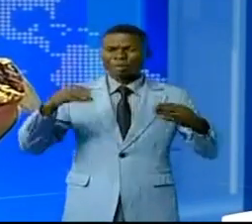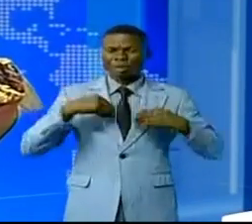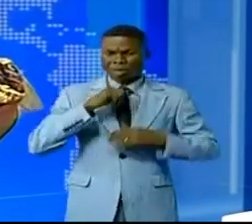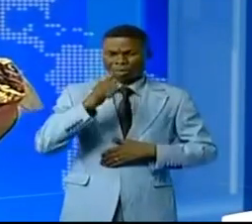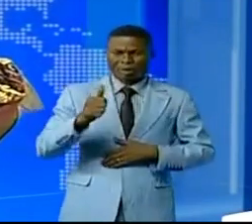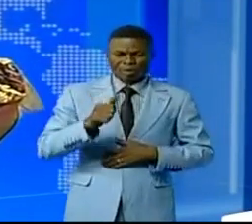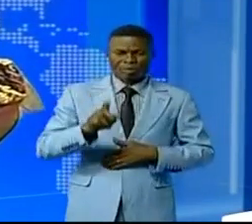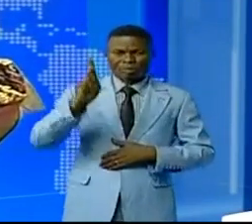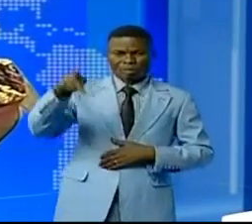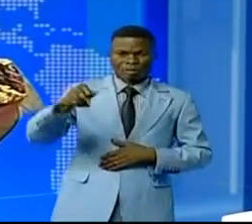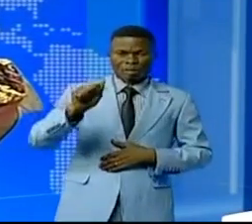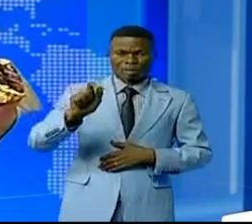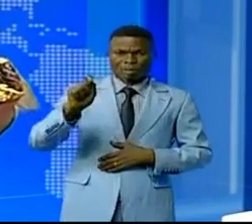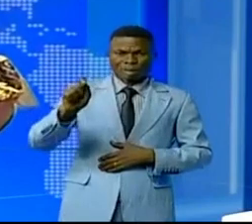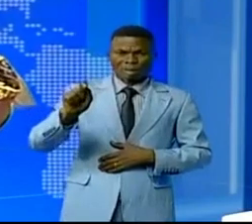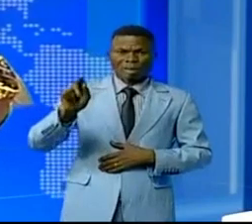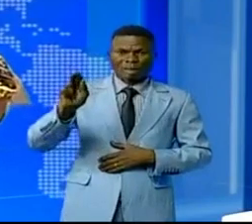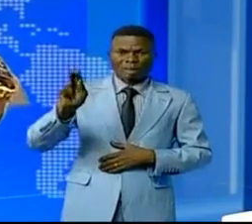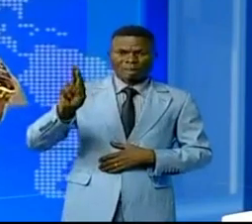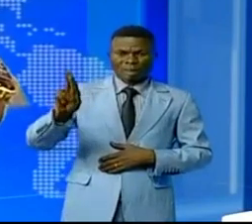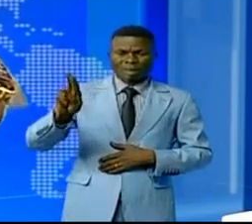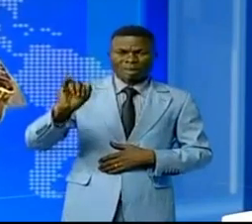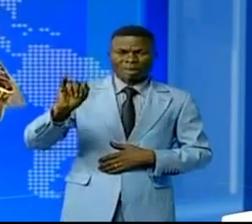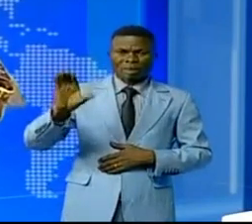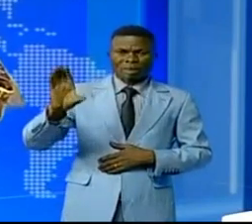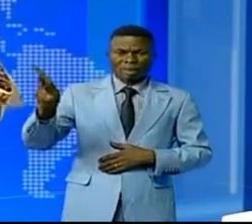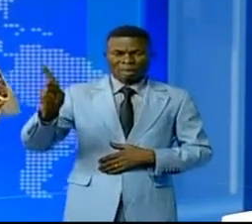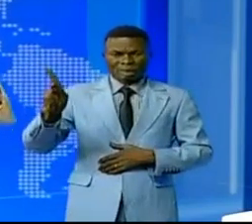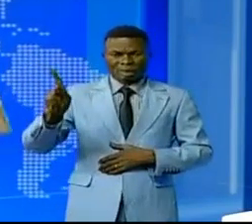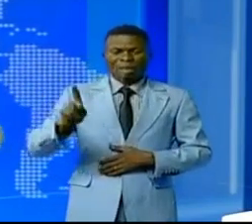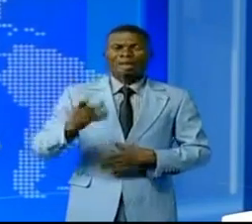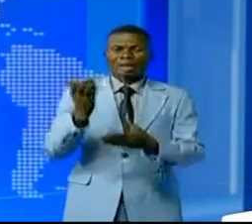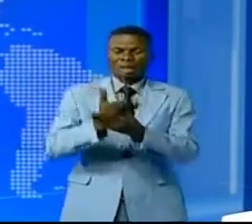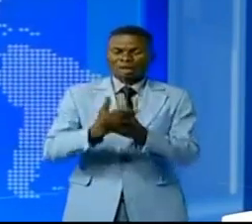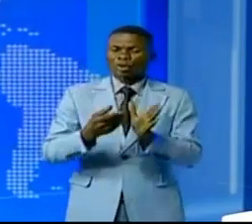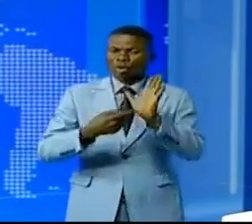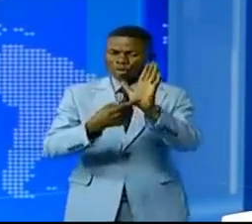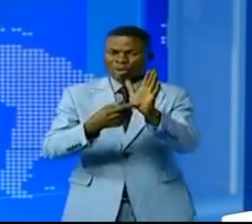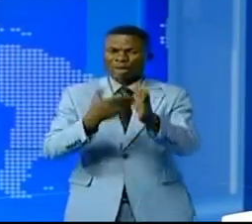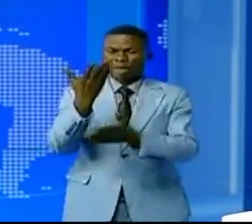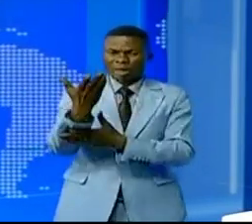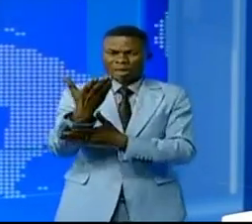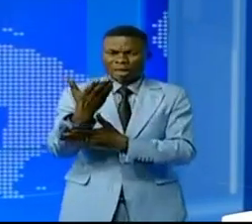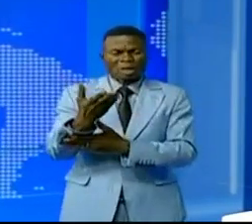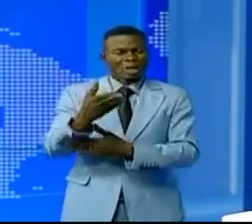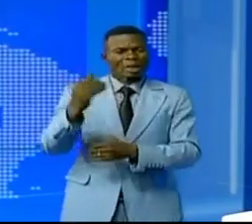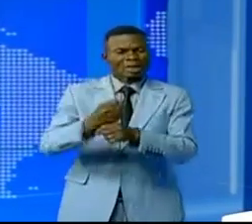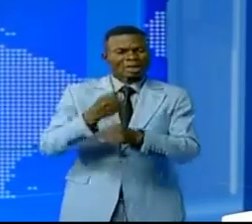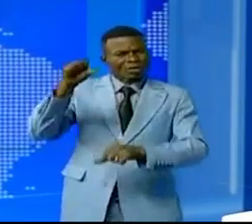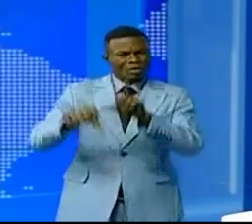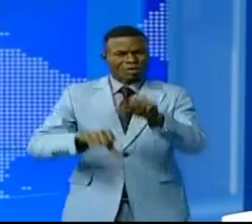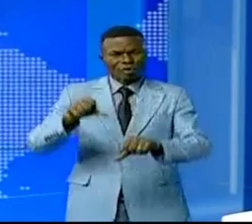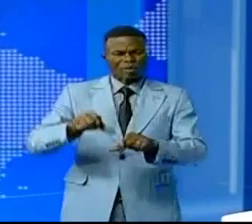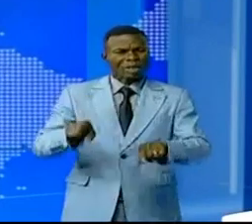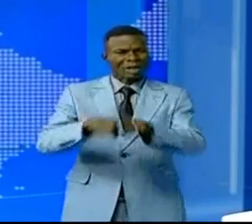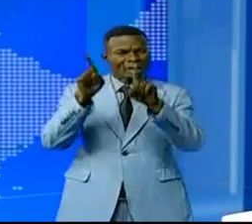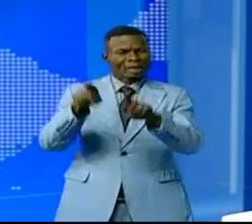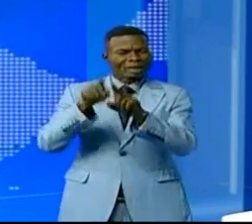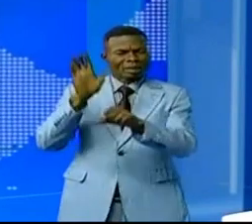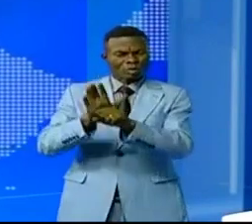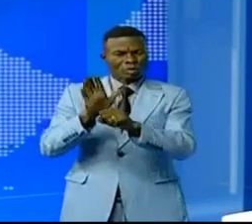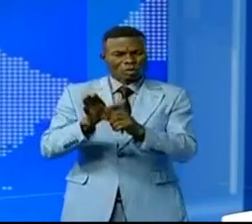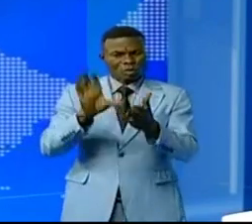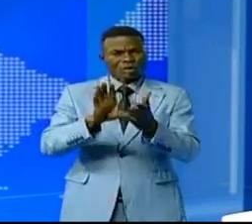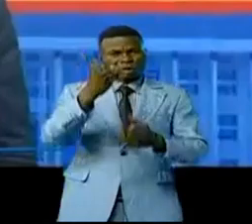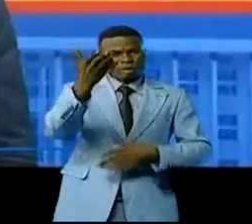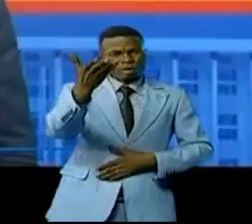Patrick Manyombo, par exemple, fait son plaidoyer pour Congo Airways qui est mise en mal par des dettes. Dans le couteau micro de